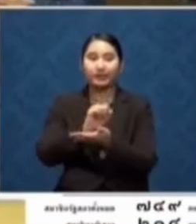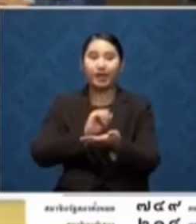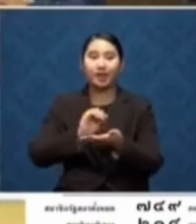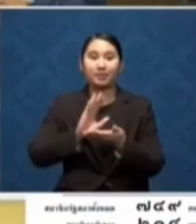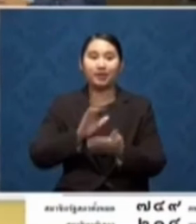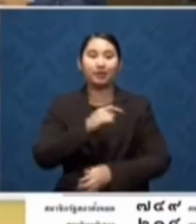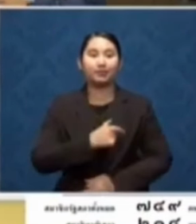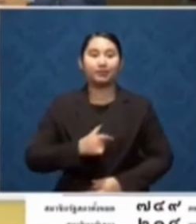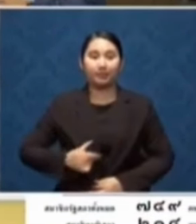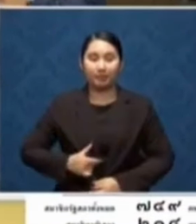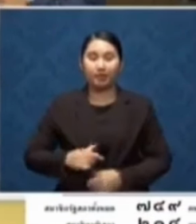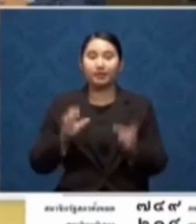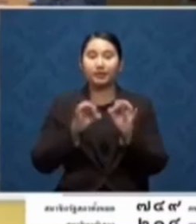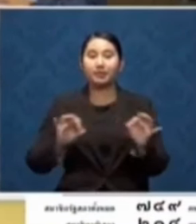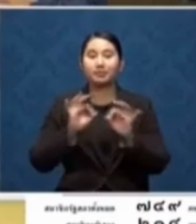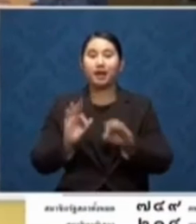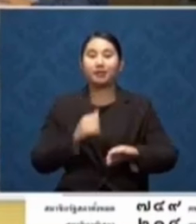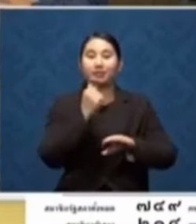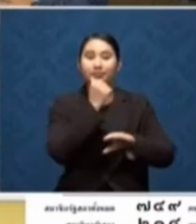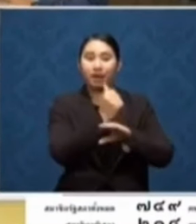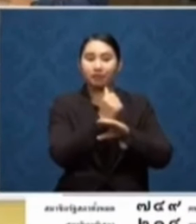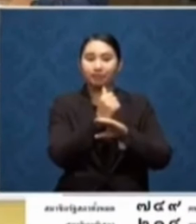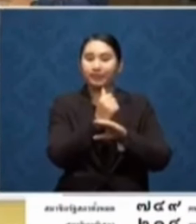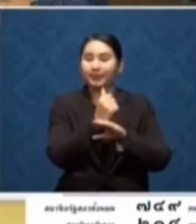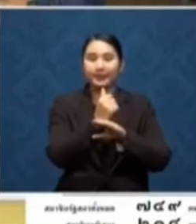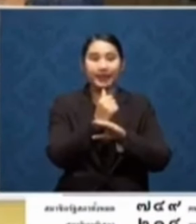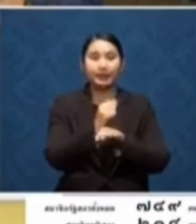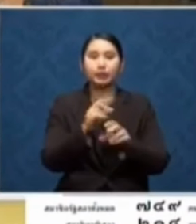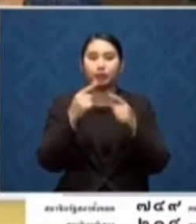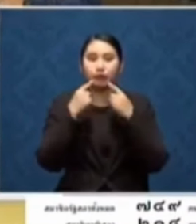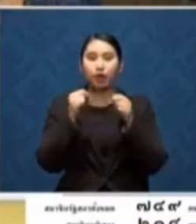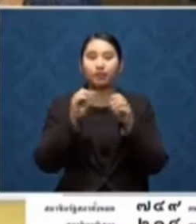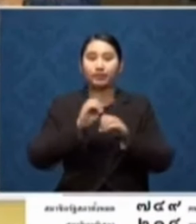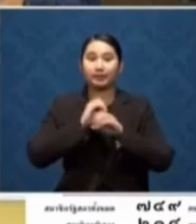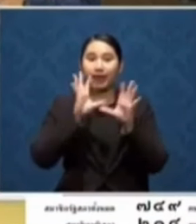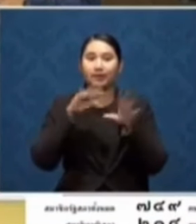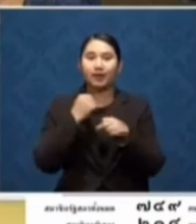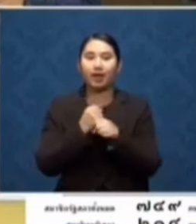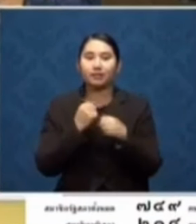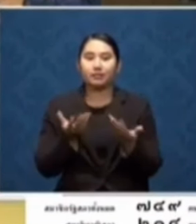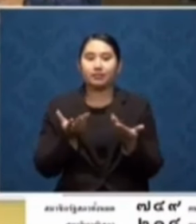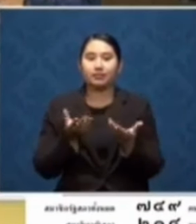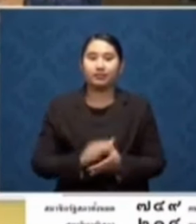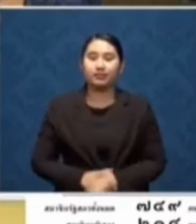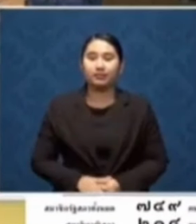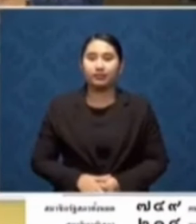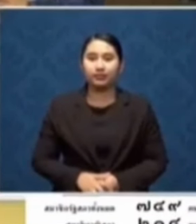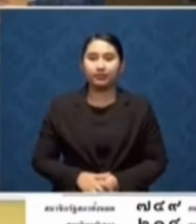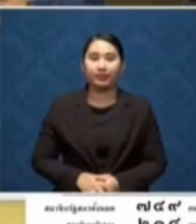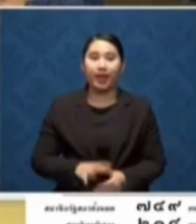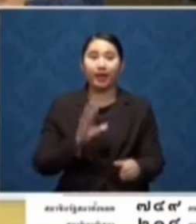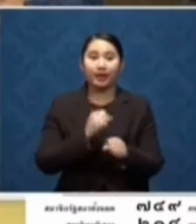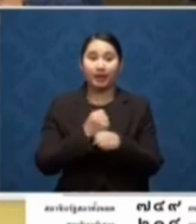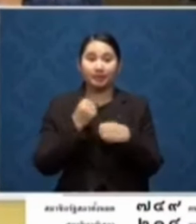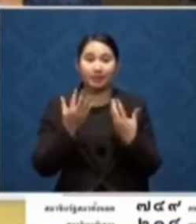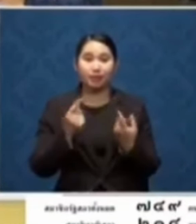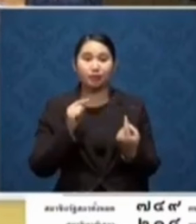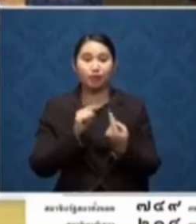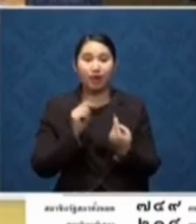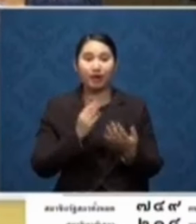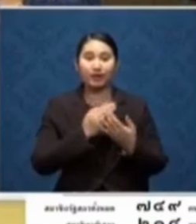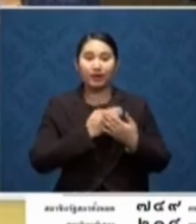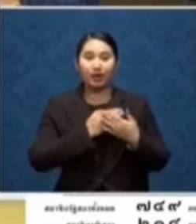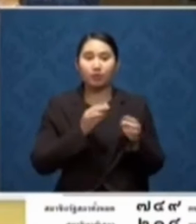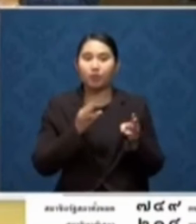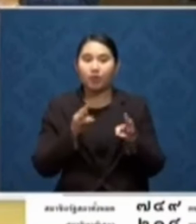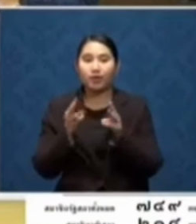ดูที่นโยบายของพรรคร่วมและนโยบายของพรรคที่ไปแถลงไว้ในการหาเสียงครับ ครับ ว่าท่านจะมาขับเคลื่อนประเท